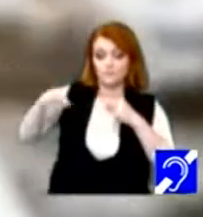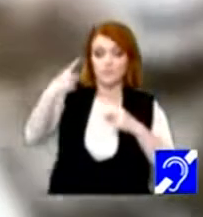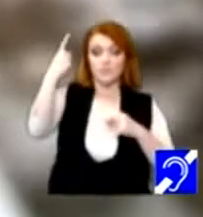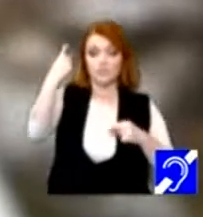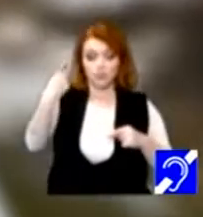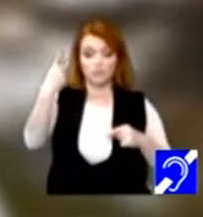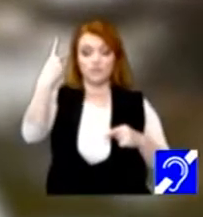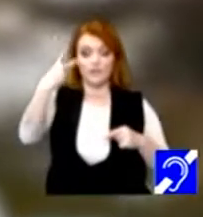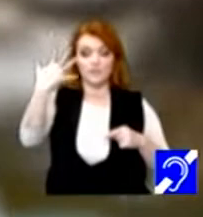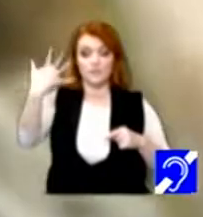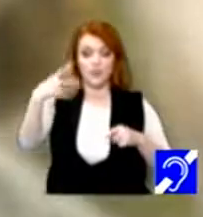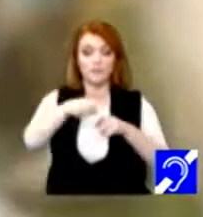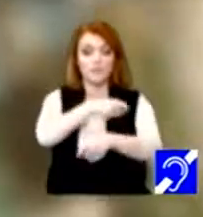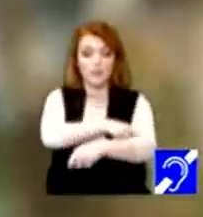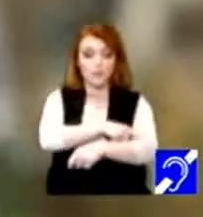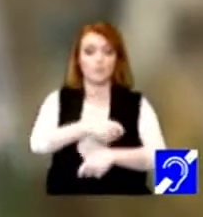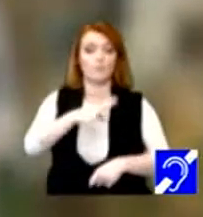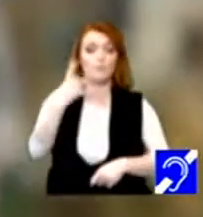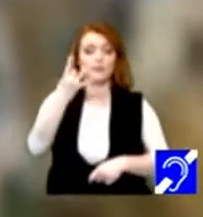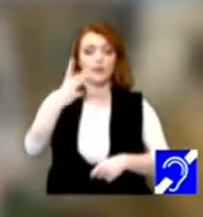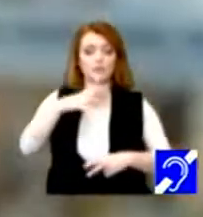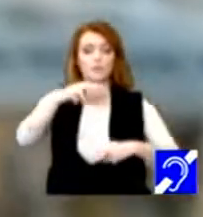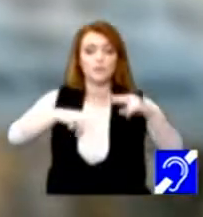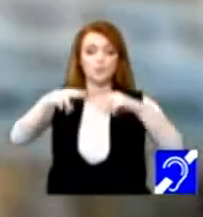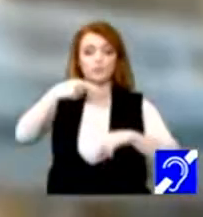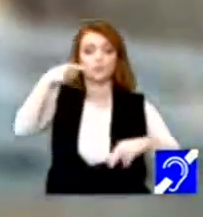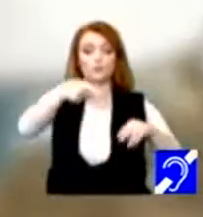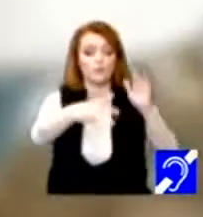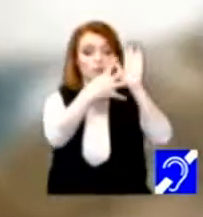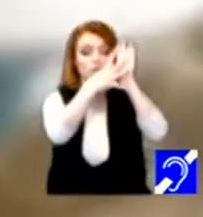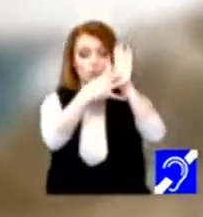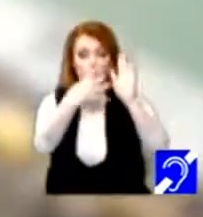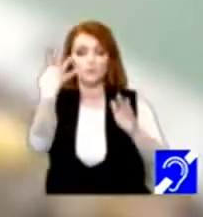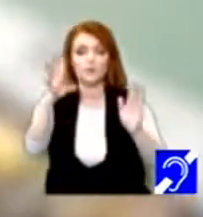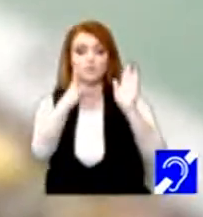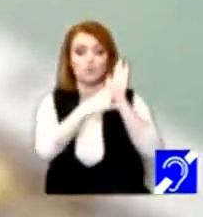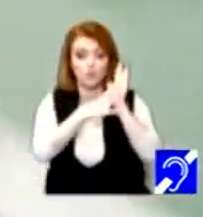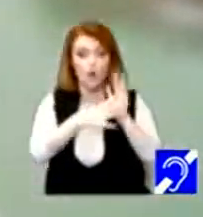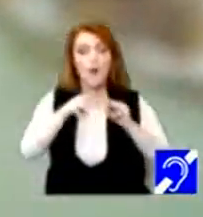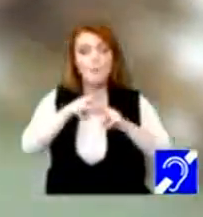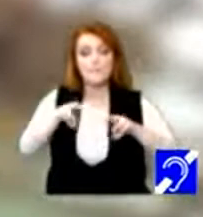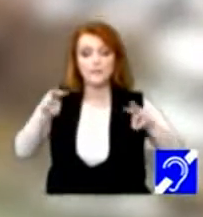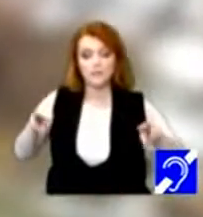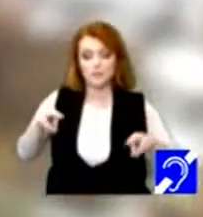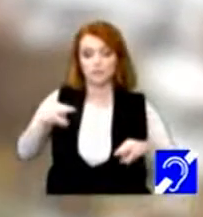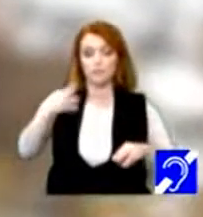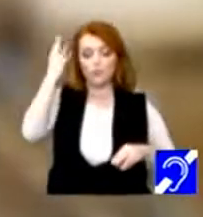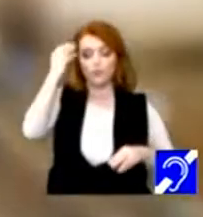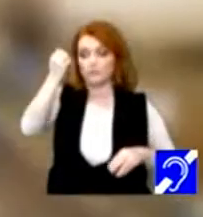anul 1949. Ministrul Infrastructurii Andrei Spânu a mulțumit României pentru sprijinul oferit.